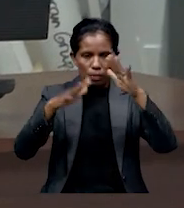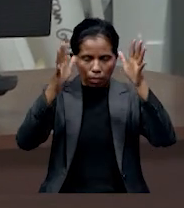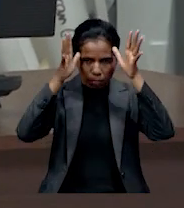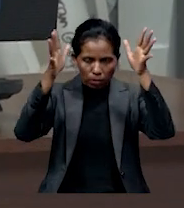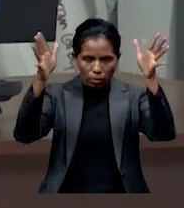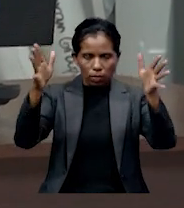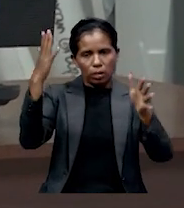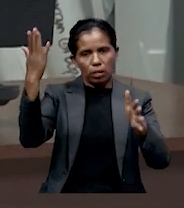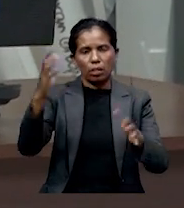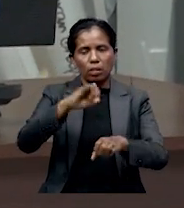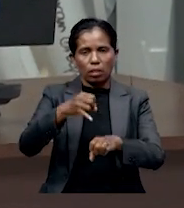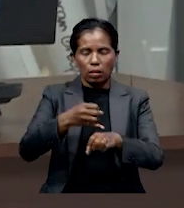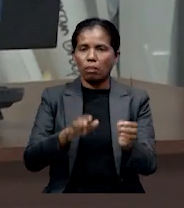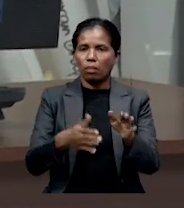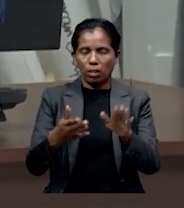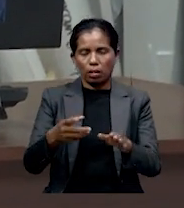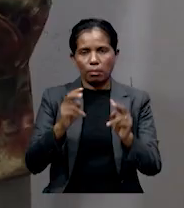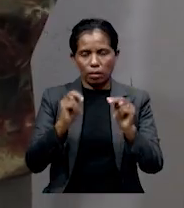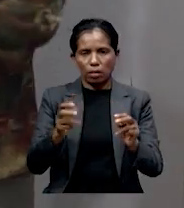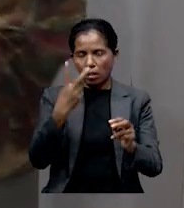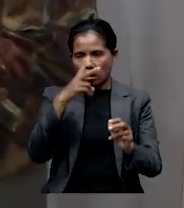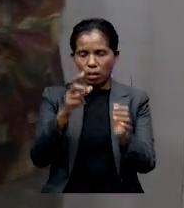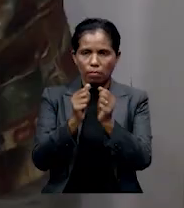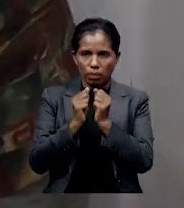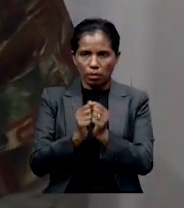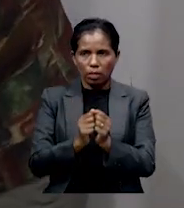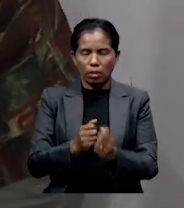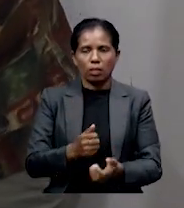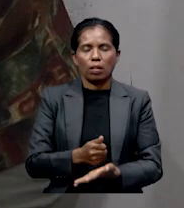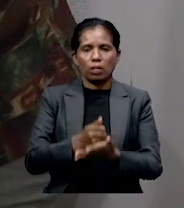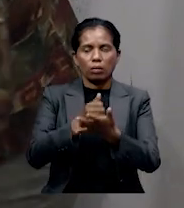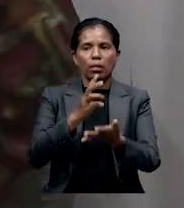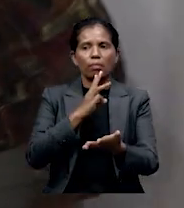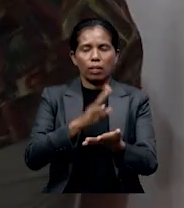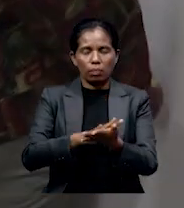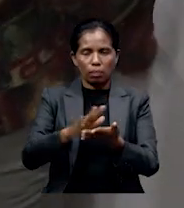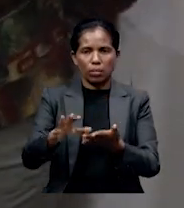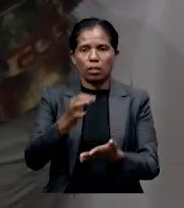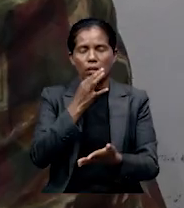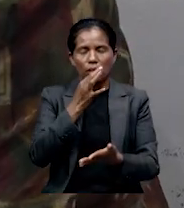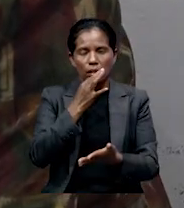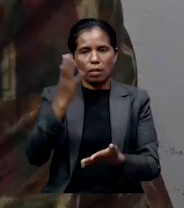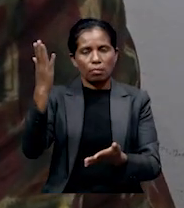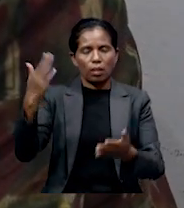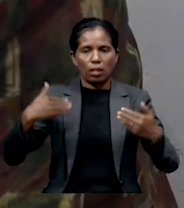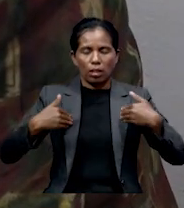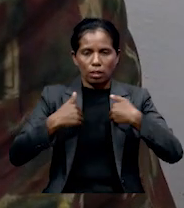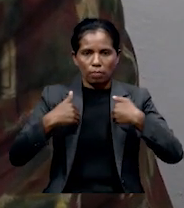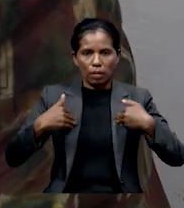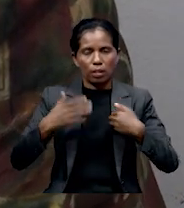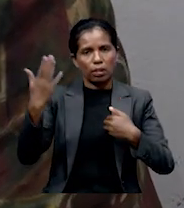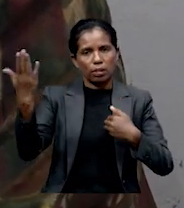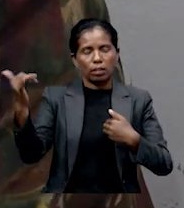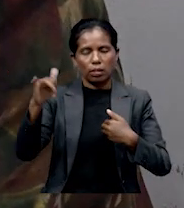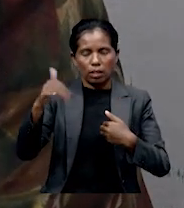Ilya Jaco mate precisa hamutu atu bele garantia sustentabilidade bemos no aihan ba balade sira iha Ilya Jaco.